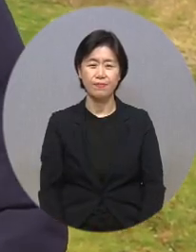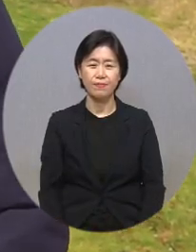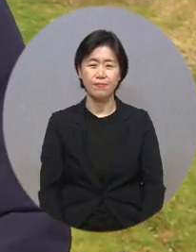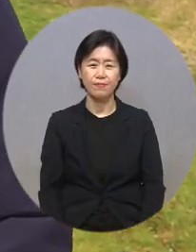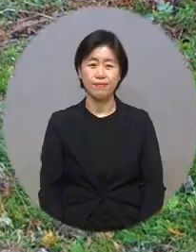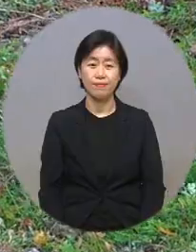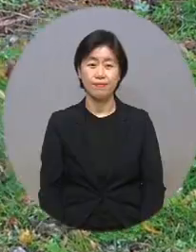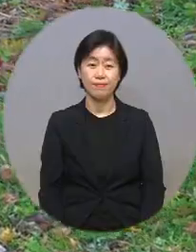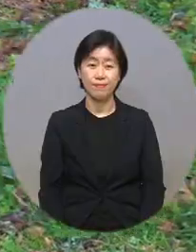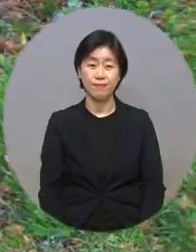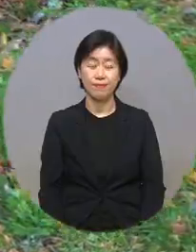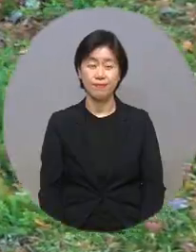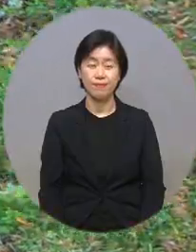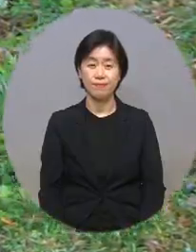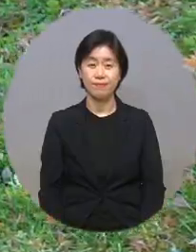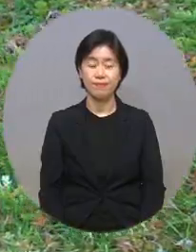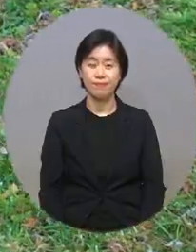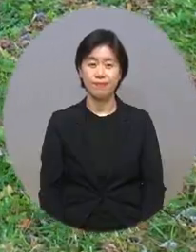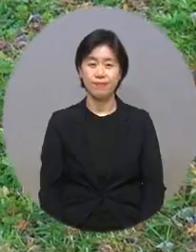대상.